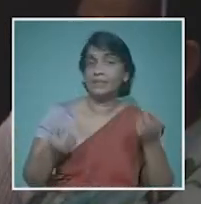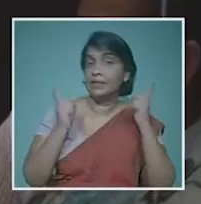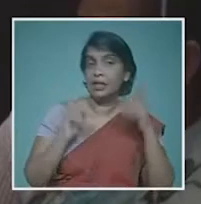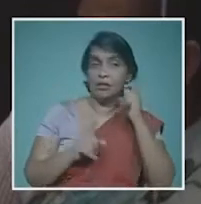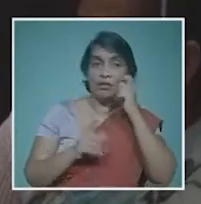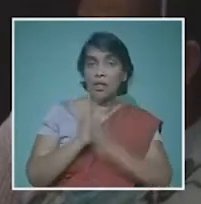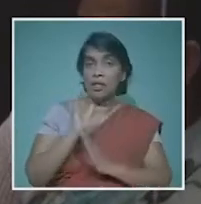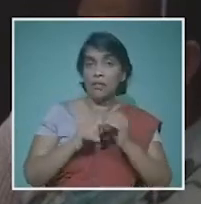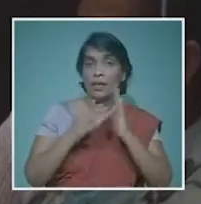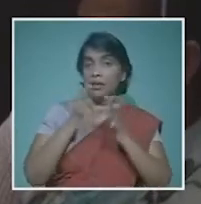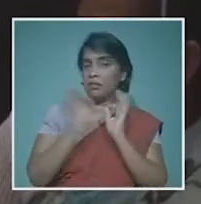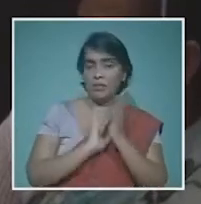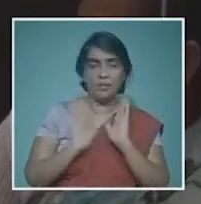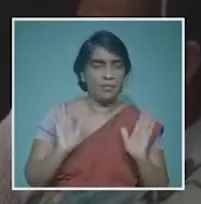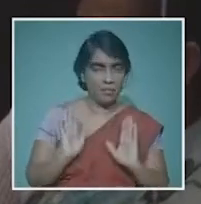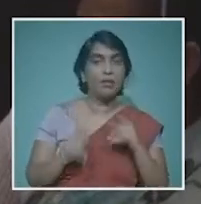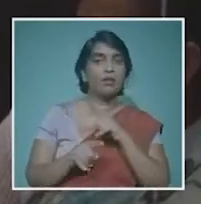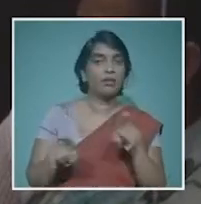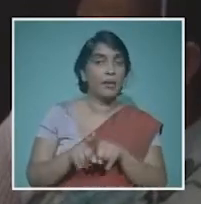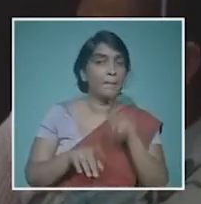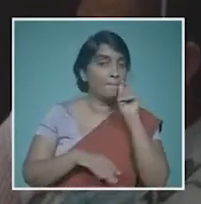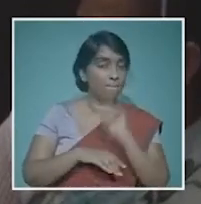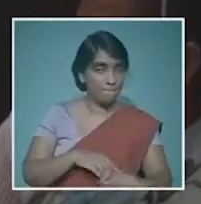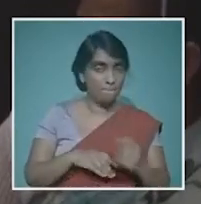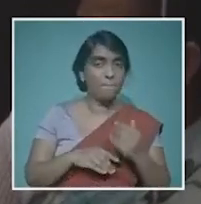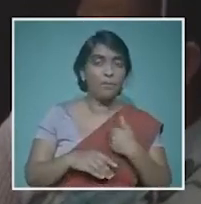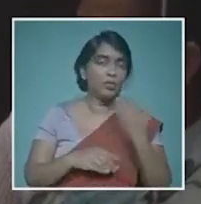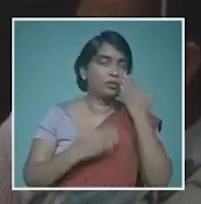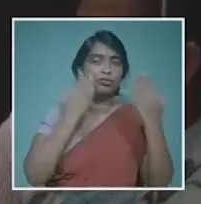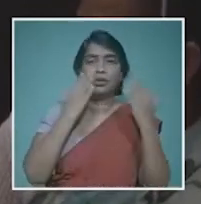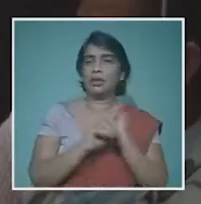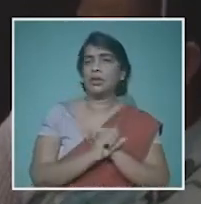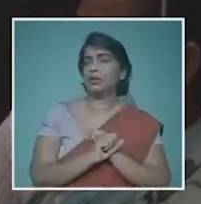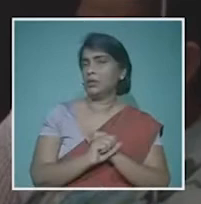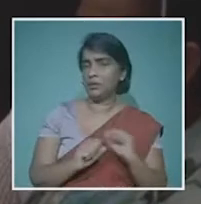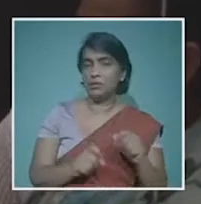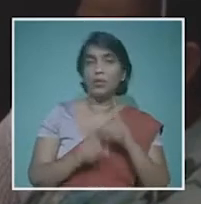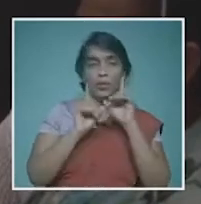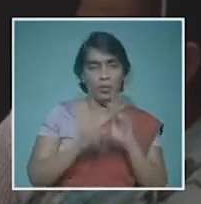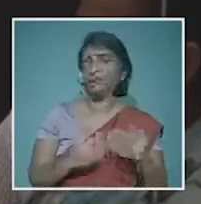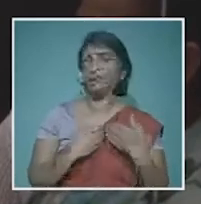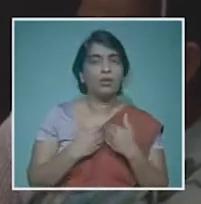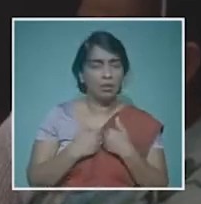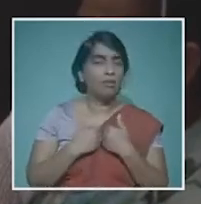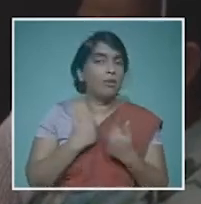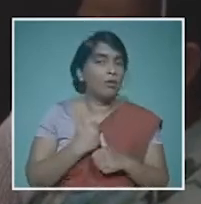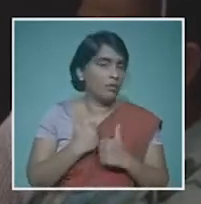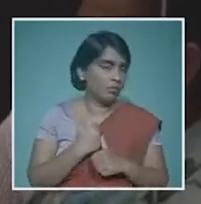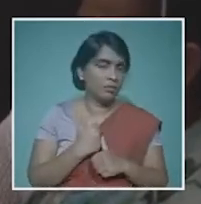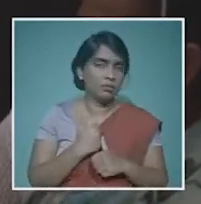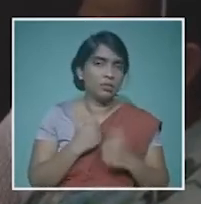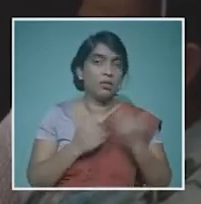මහජන නියෝජිතයන් ගෙවල් පුච්චන්න බෑ. එහෙම සැලසුමක් පේන තෙක් මානකවත් නැහැ. එහෙනම් අපි මේ හදන්නේ